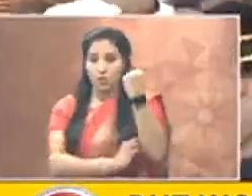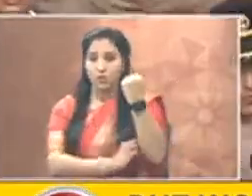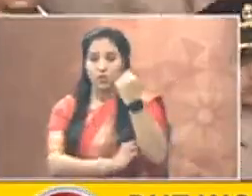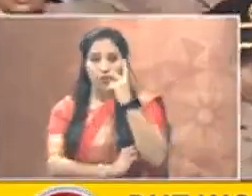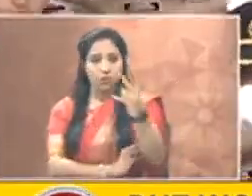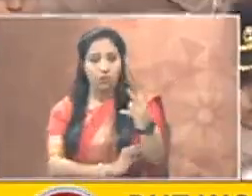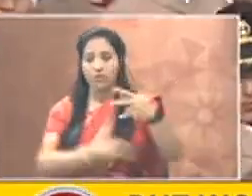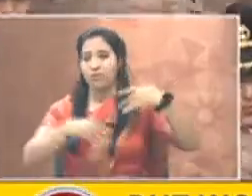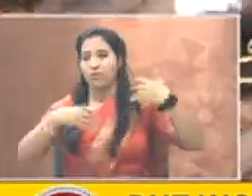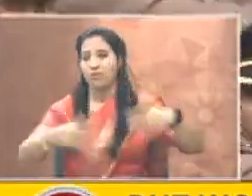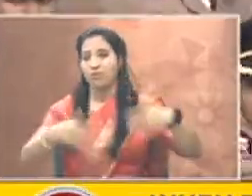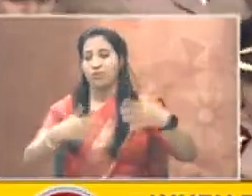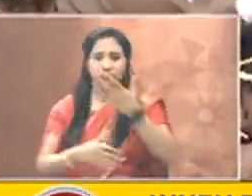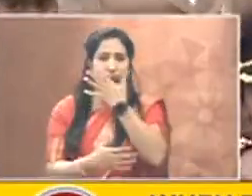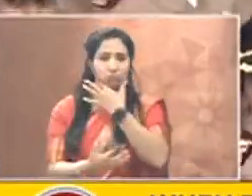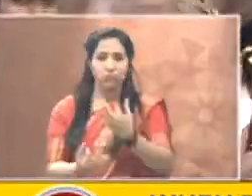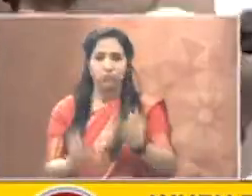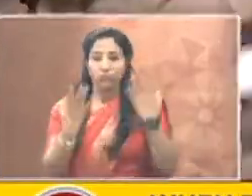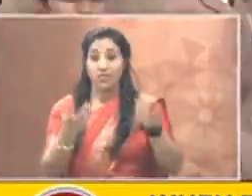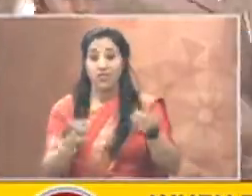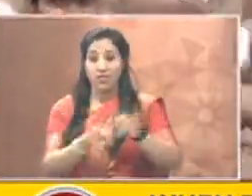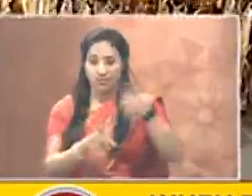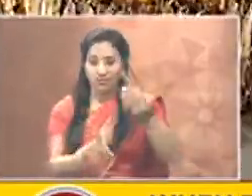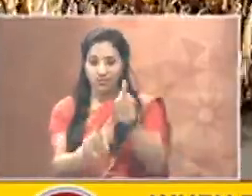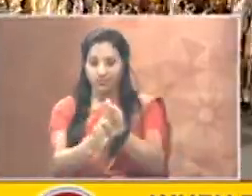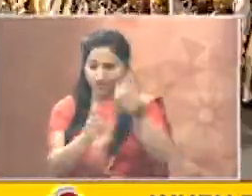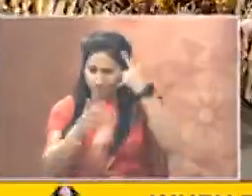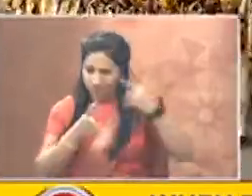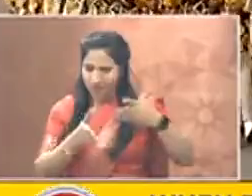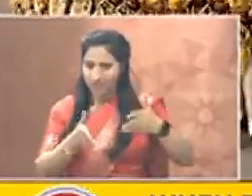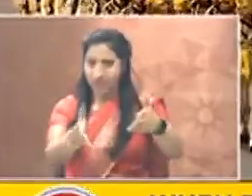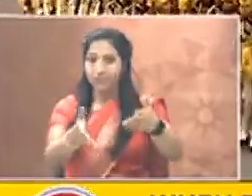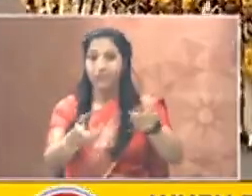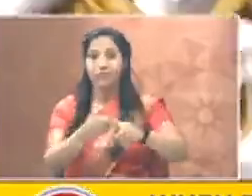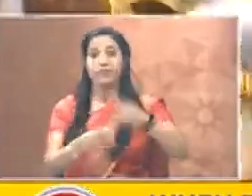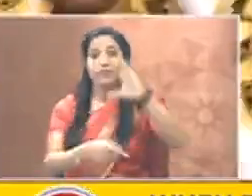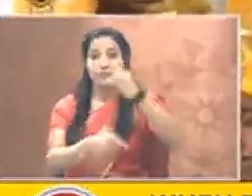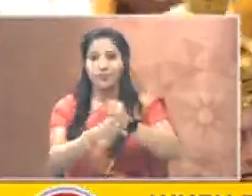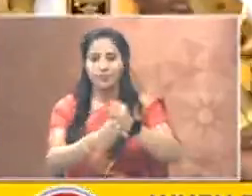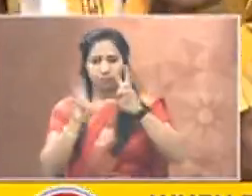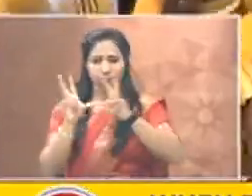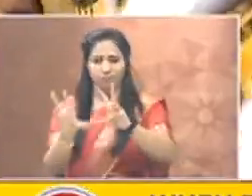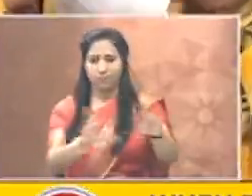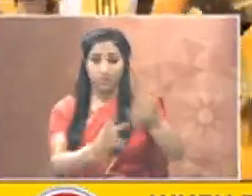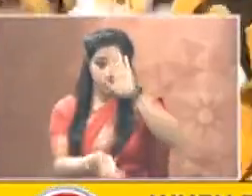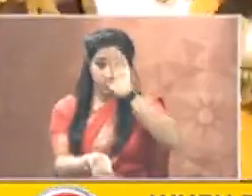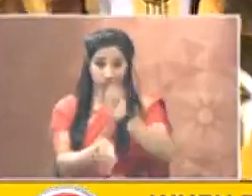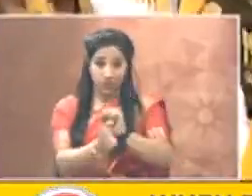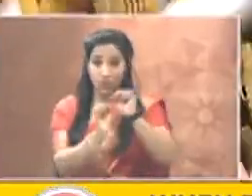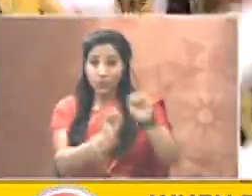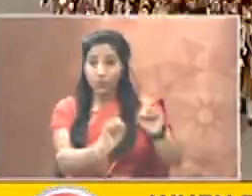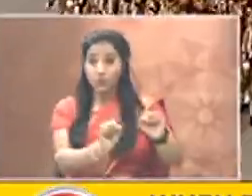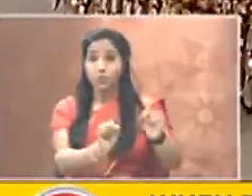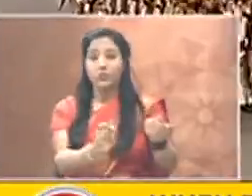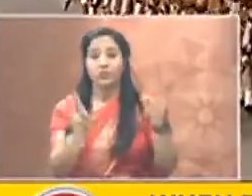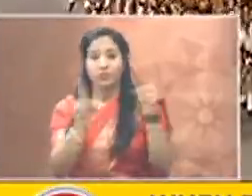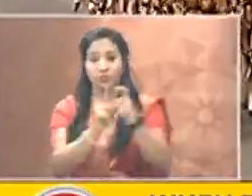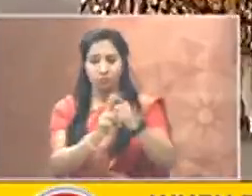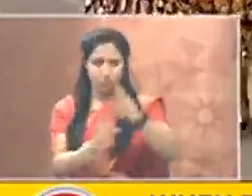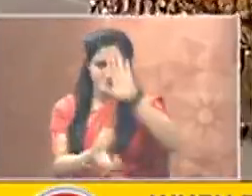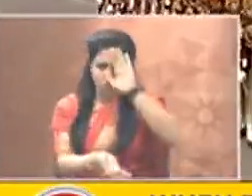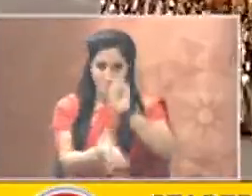हुई। जब कर्तव्य पथ पर केंद्रीय सुरक्षा बलों और दिल्ली पुलिस